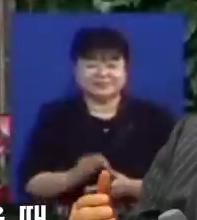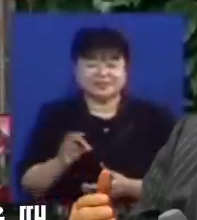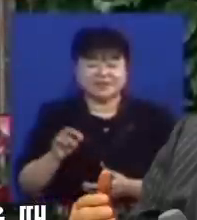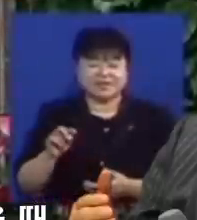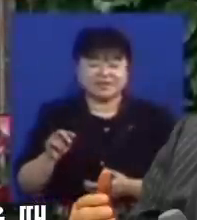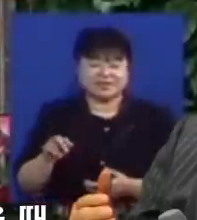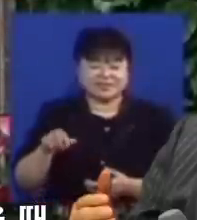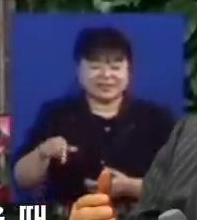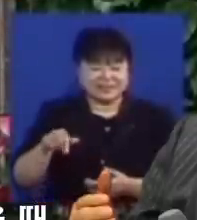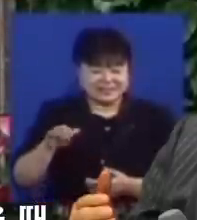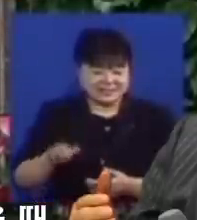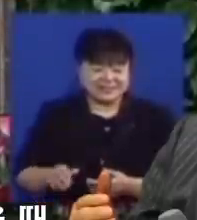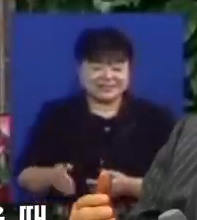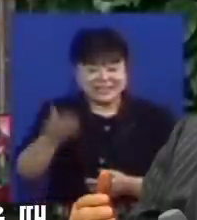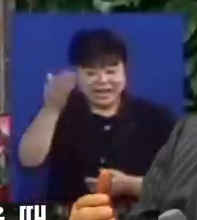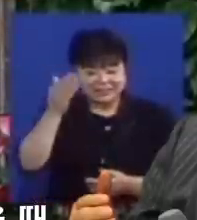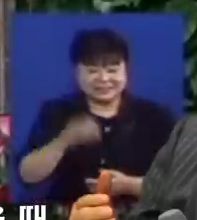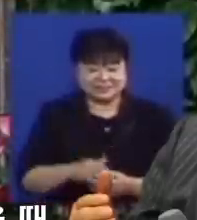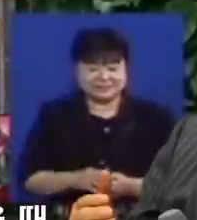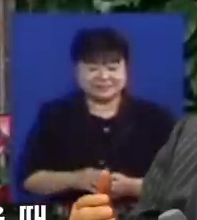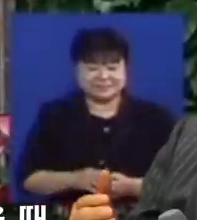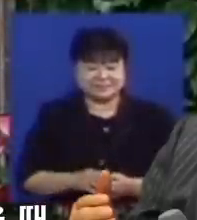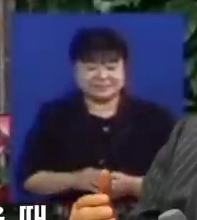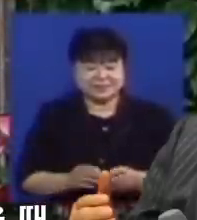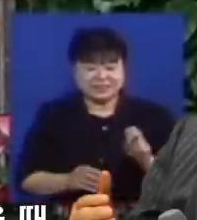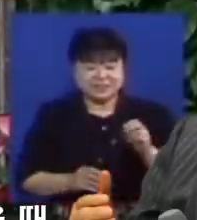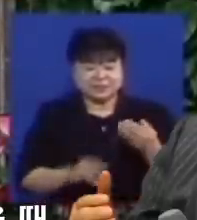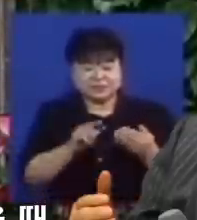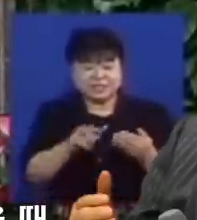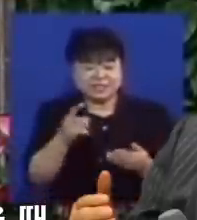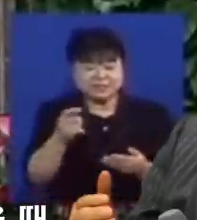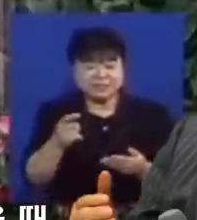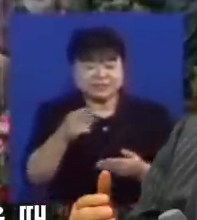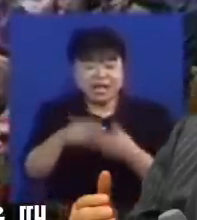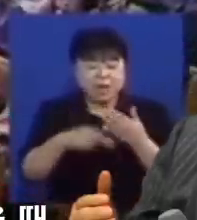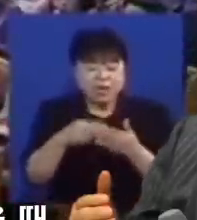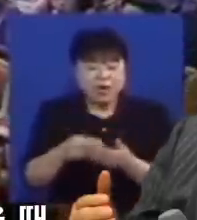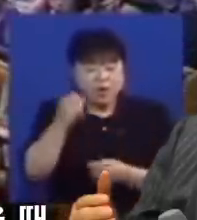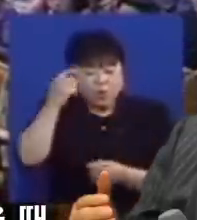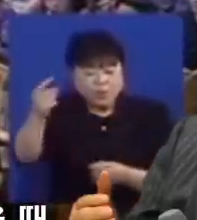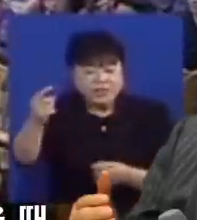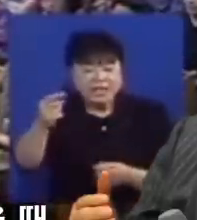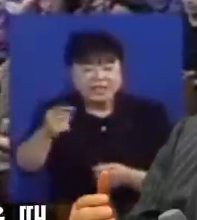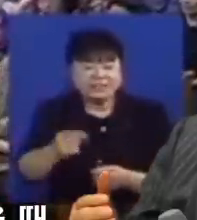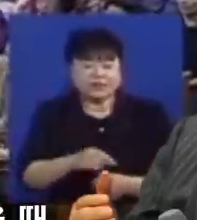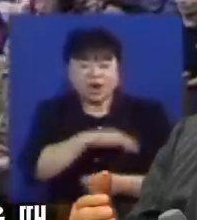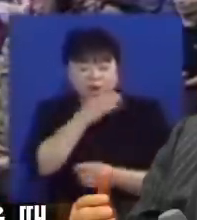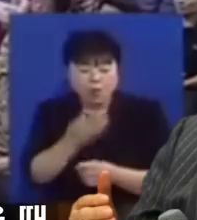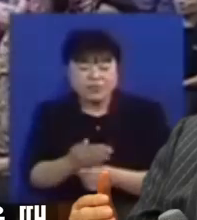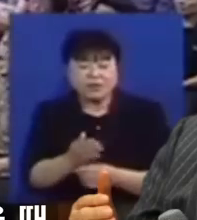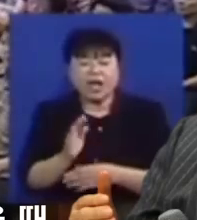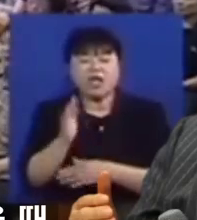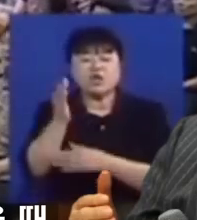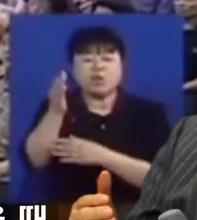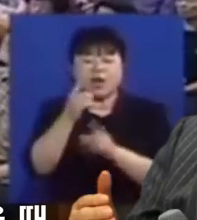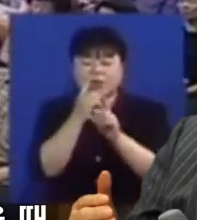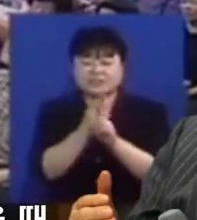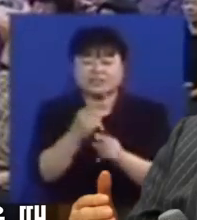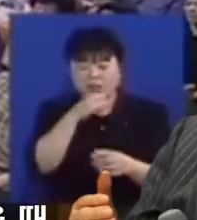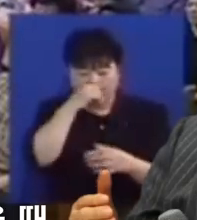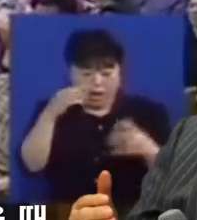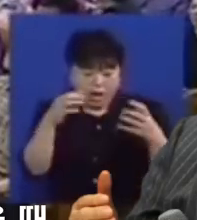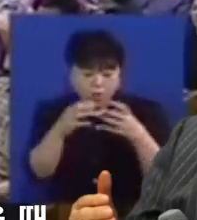11절로 12절 우리 다 같이 소리내어 읽어보십시다. 야훼여 위대하심과 권능과 영광과